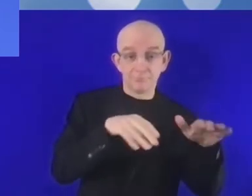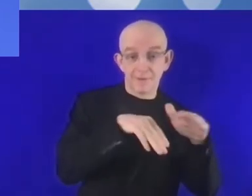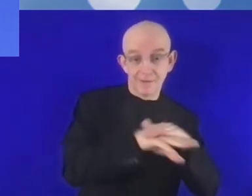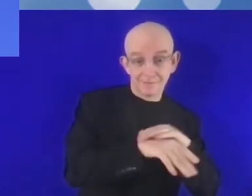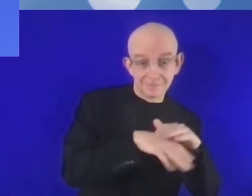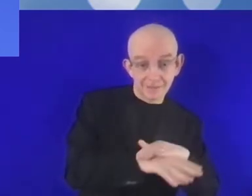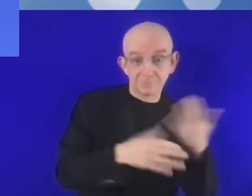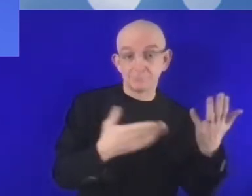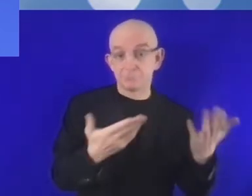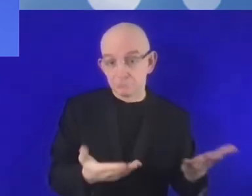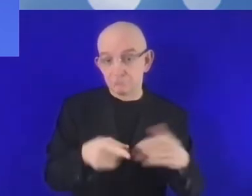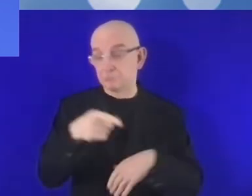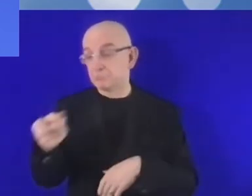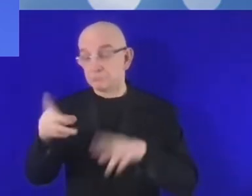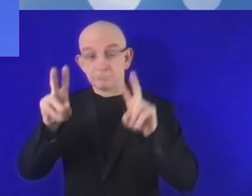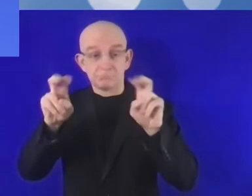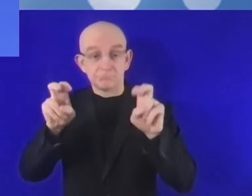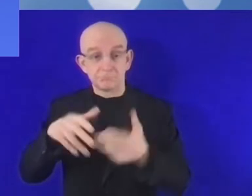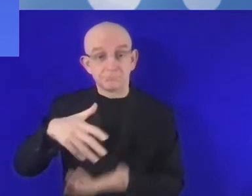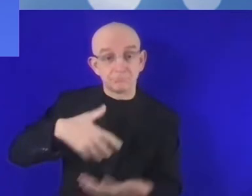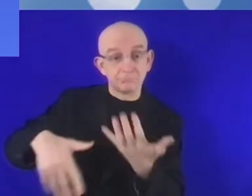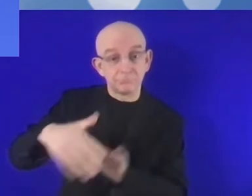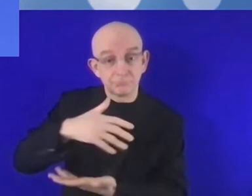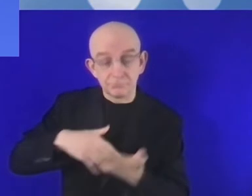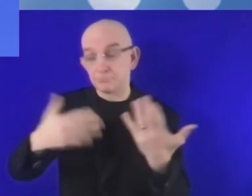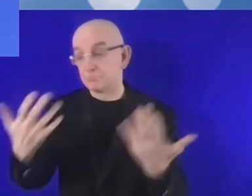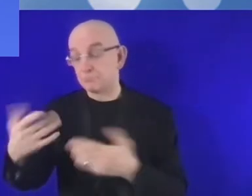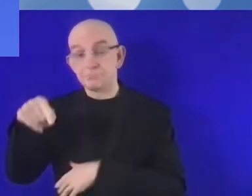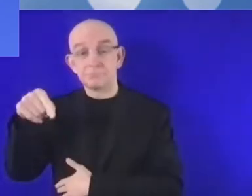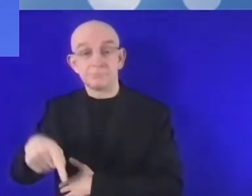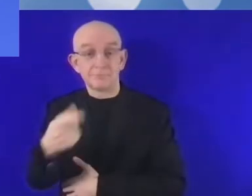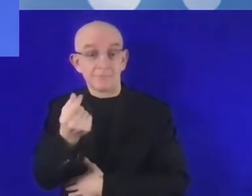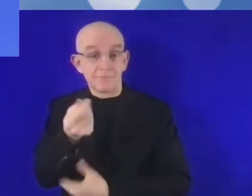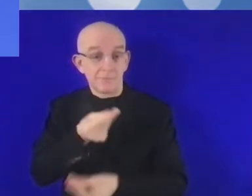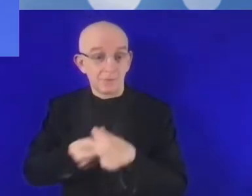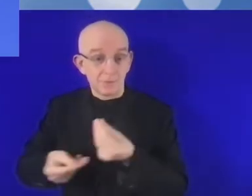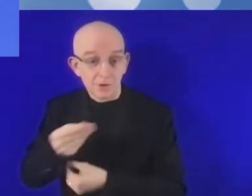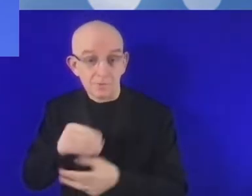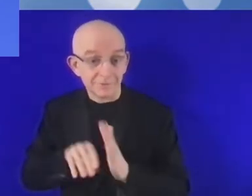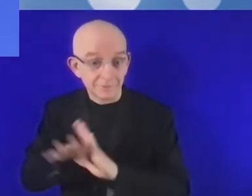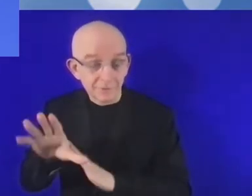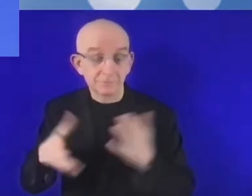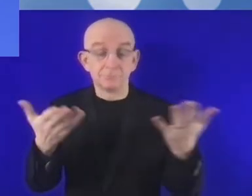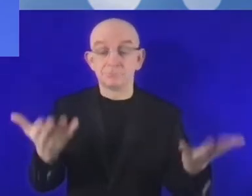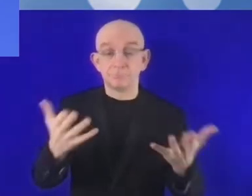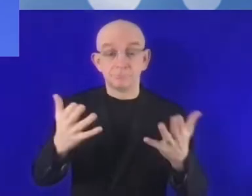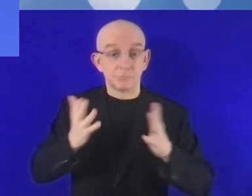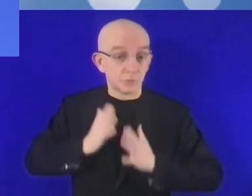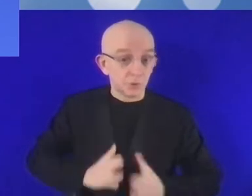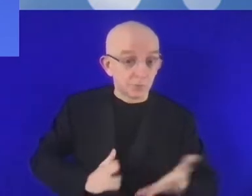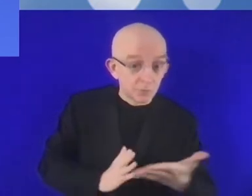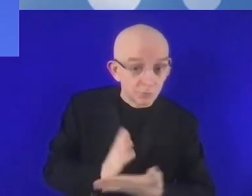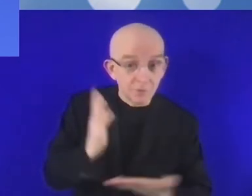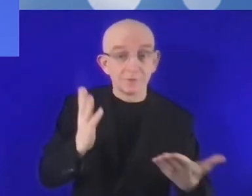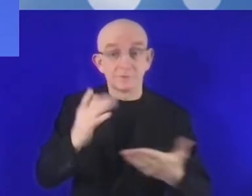النقاش الذي سيجري في أكثر من 200 جلسة تخص الوصول إلى الإنترنت